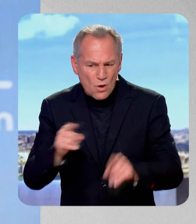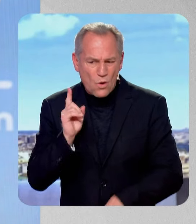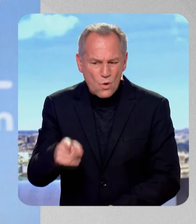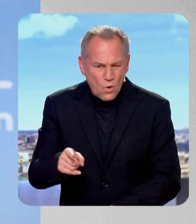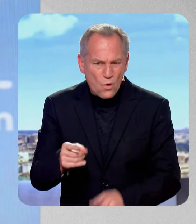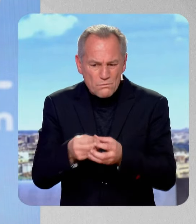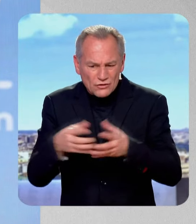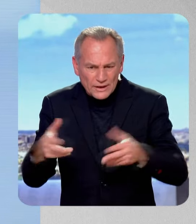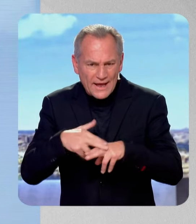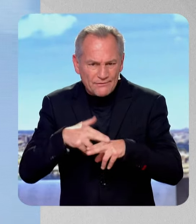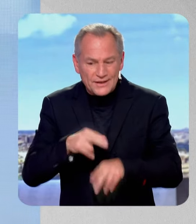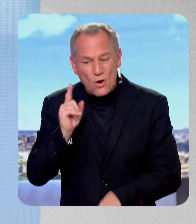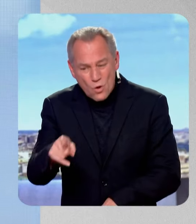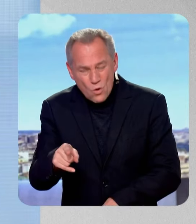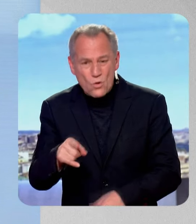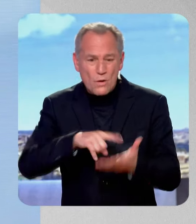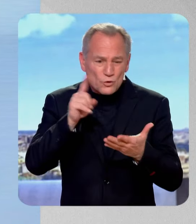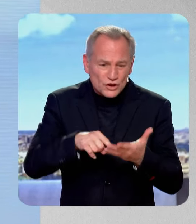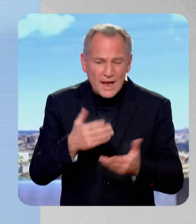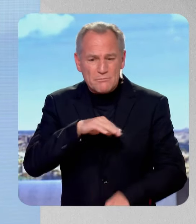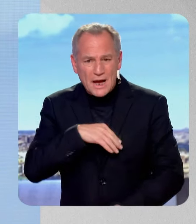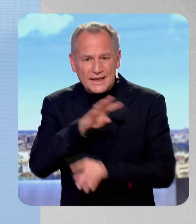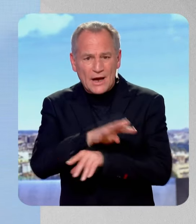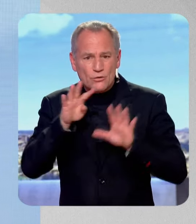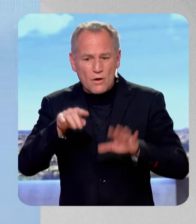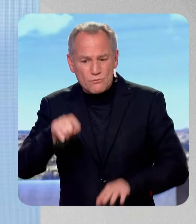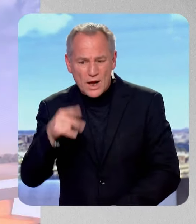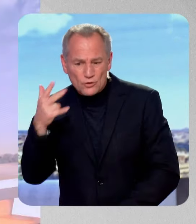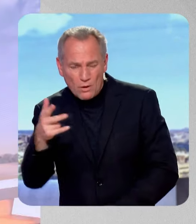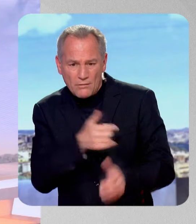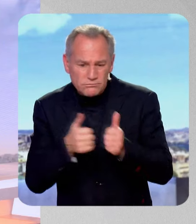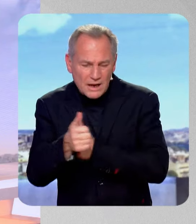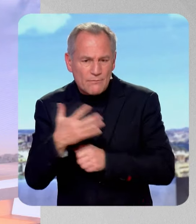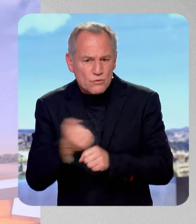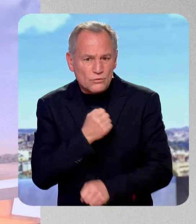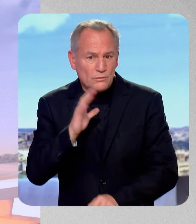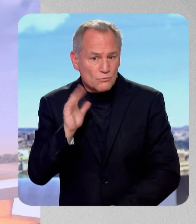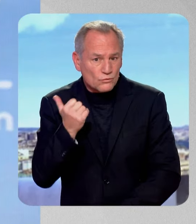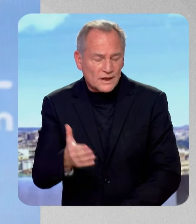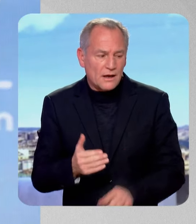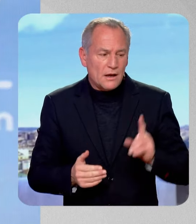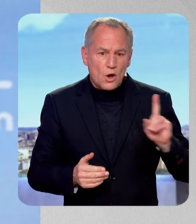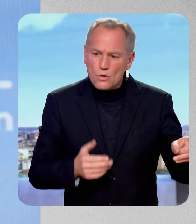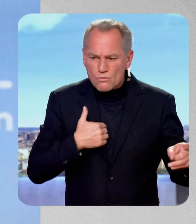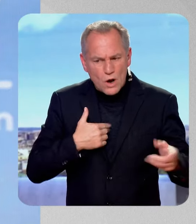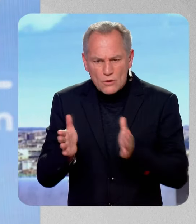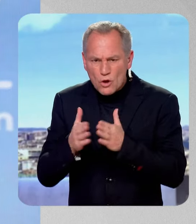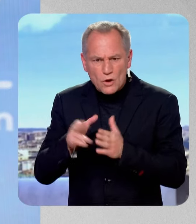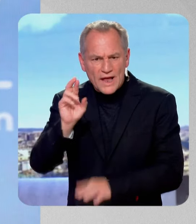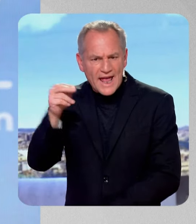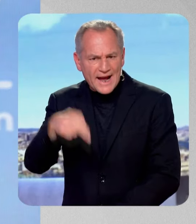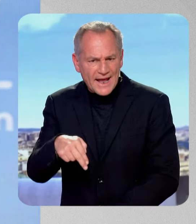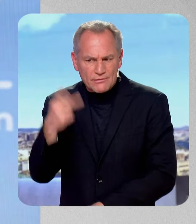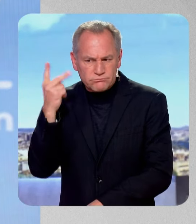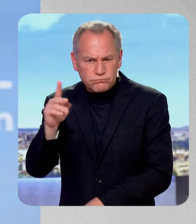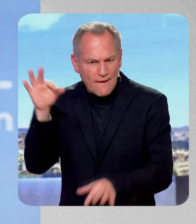faire adopter, pour le faire passer force. plus, vous n'avez pas de majorité, d'où la nécessité d'avoir les voix du RN. Et c'est là-dessus que portez ma question. – on ne demande pas les voix du RN. Le RN prend